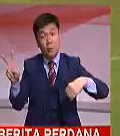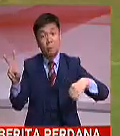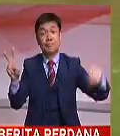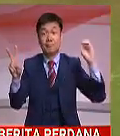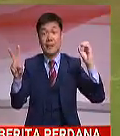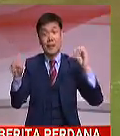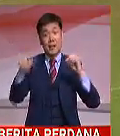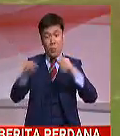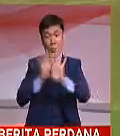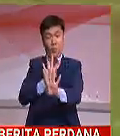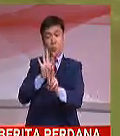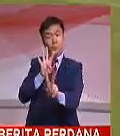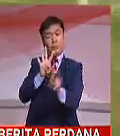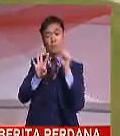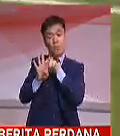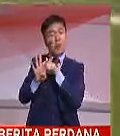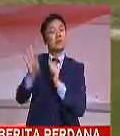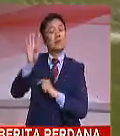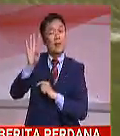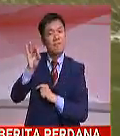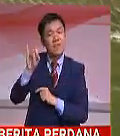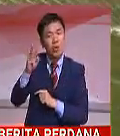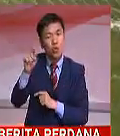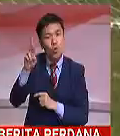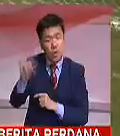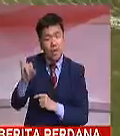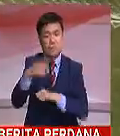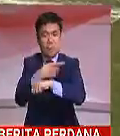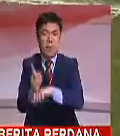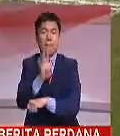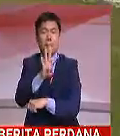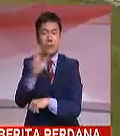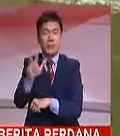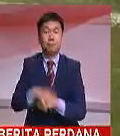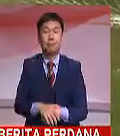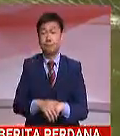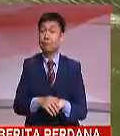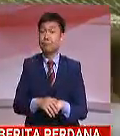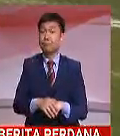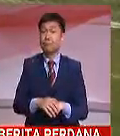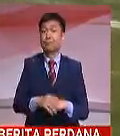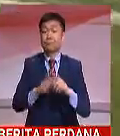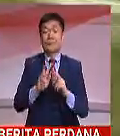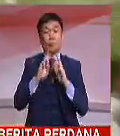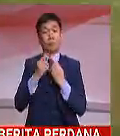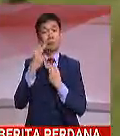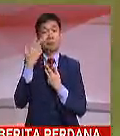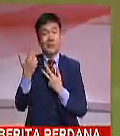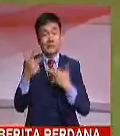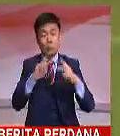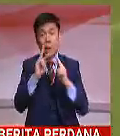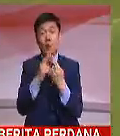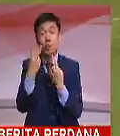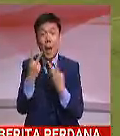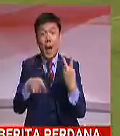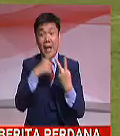berusia pemain tengah Muhammad Nur azmila Fikri Azhari pada menit ke-43 bersambung babak kedua belum sempat skuad lawak